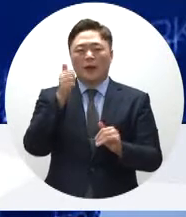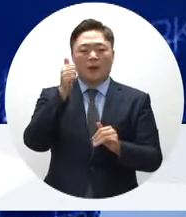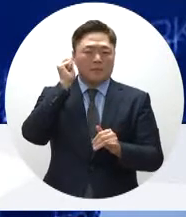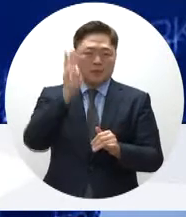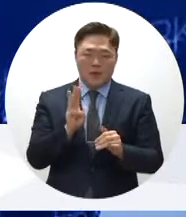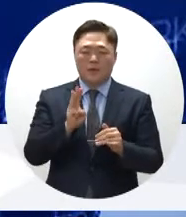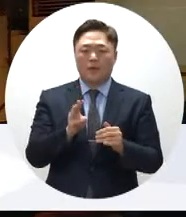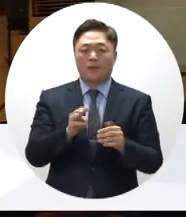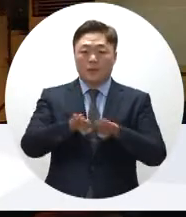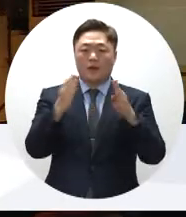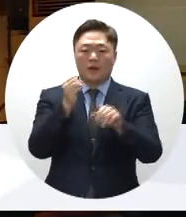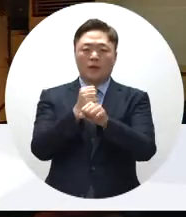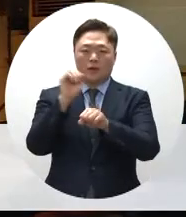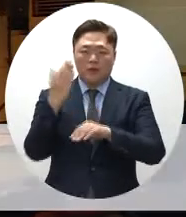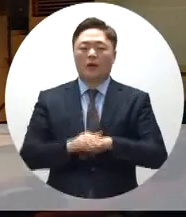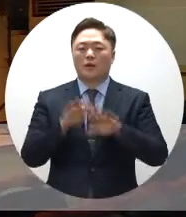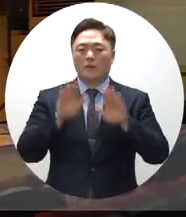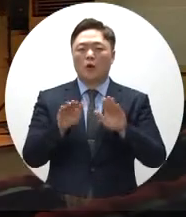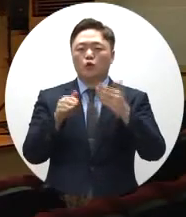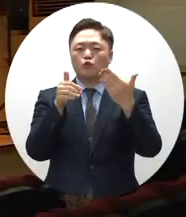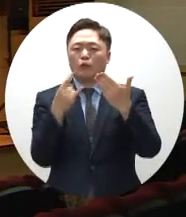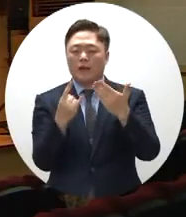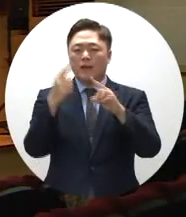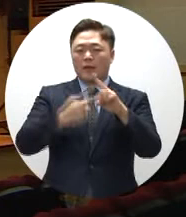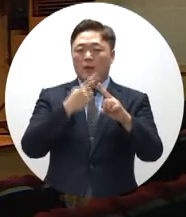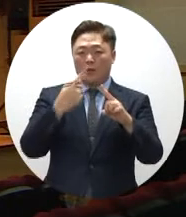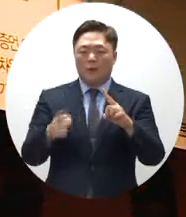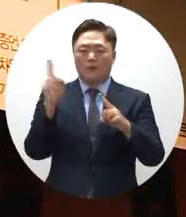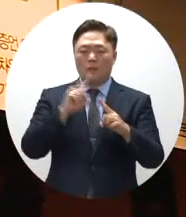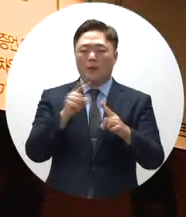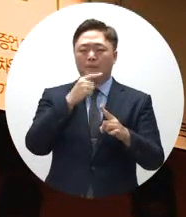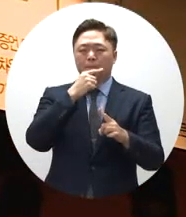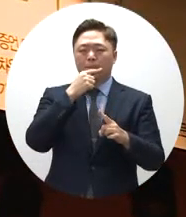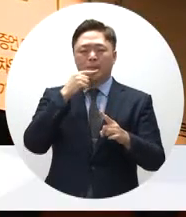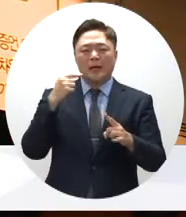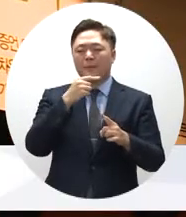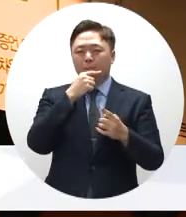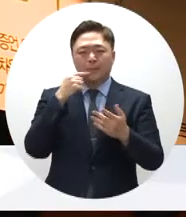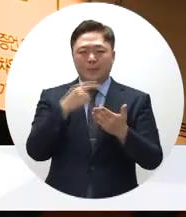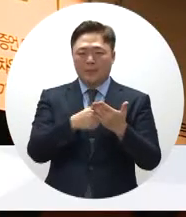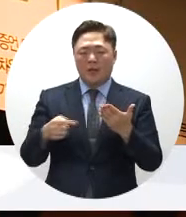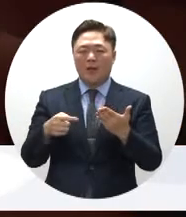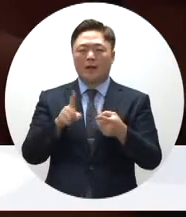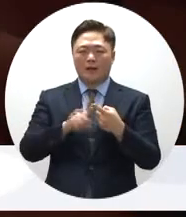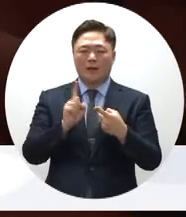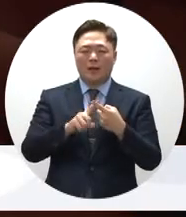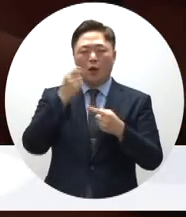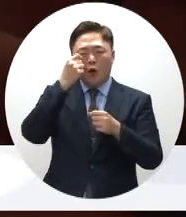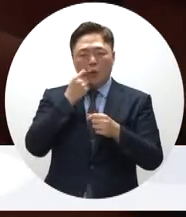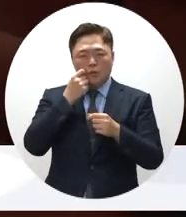합천군에서 열렸습니다. 올해 9회째를 맞는 이 대회는 피폭 75, 이어지는 검은 눈물이란